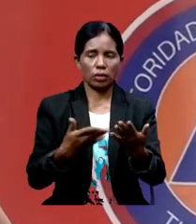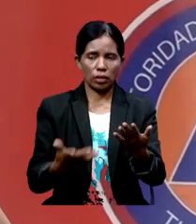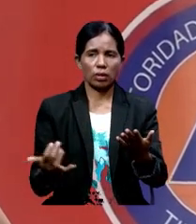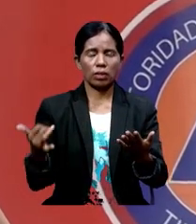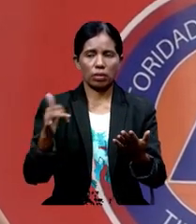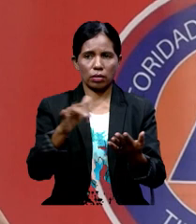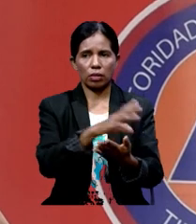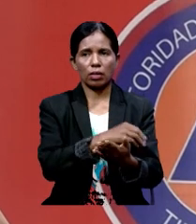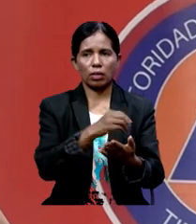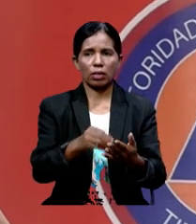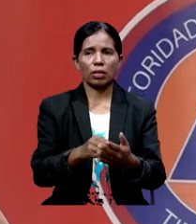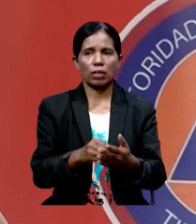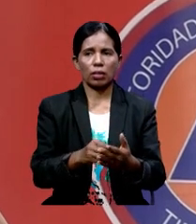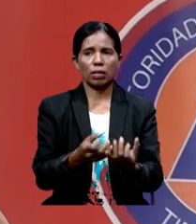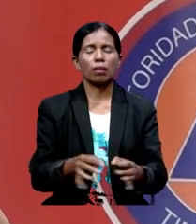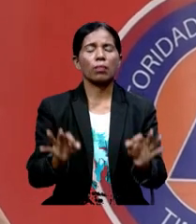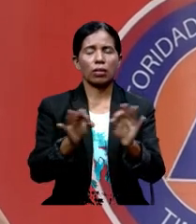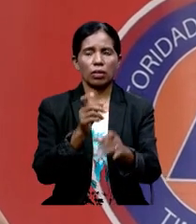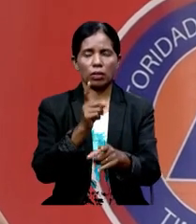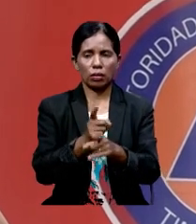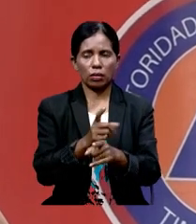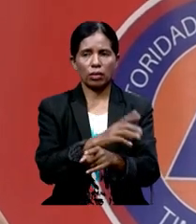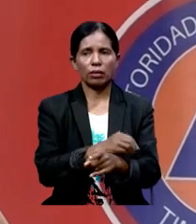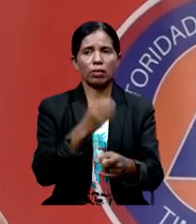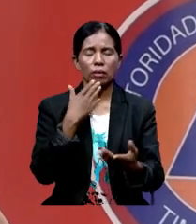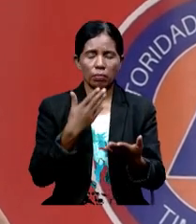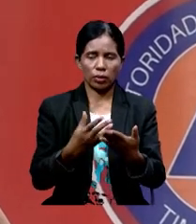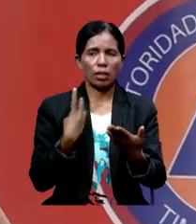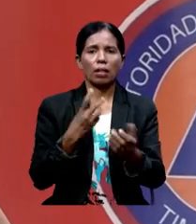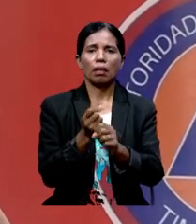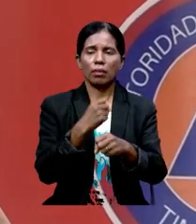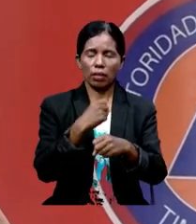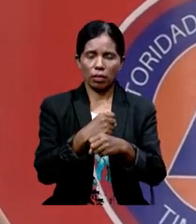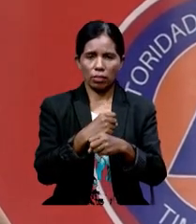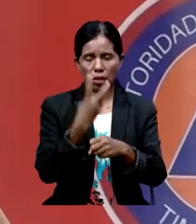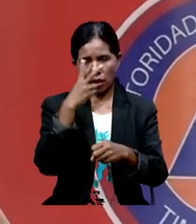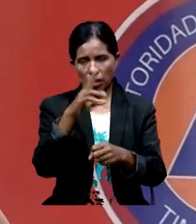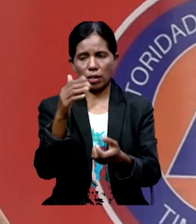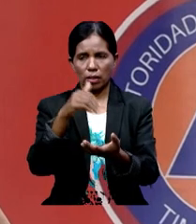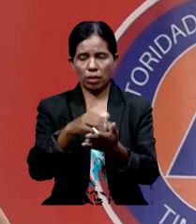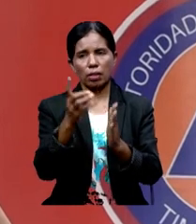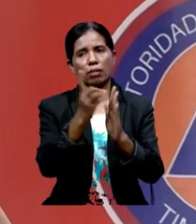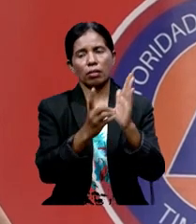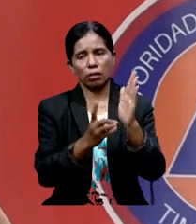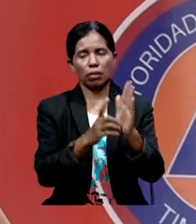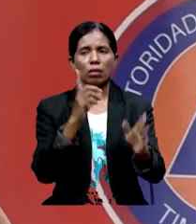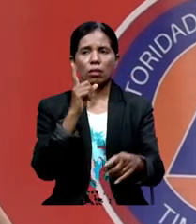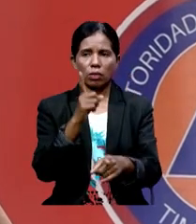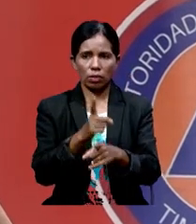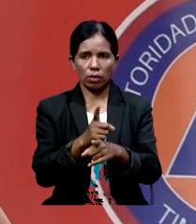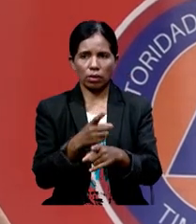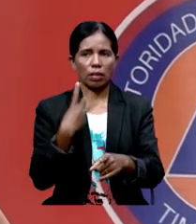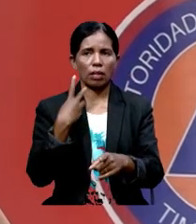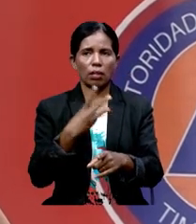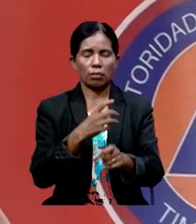aihan tens idanem importante ida recuperação ne depois ma ami halo verificação hare fal dados ne apaka laos ni ma depois ma ami